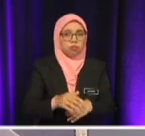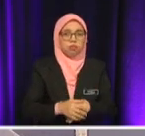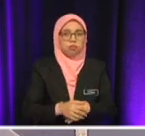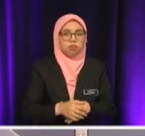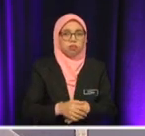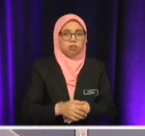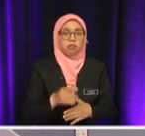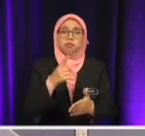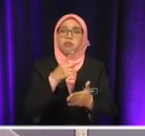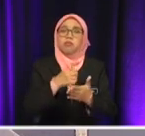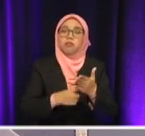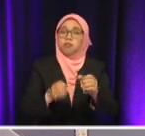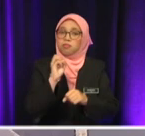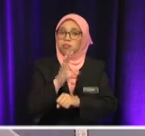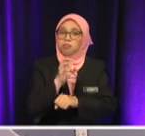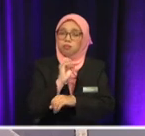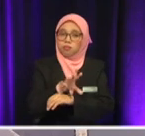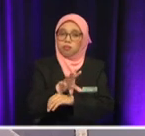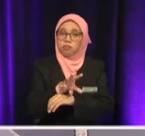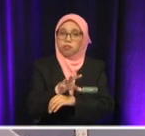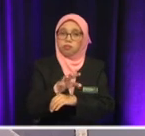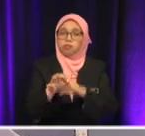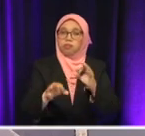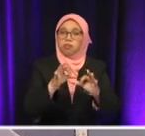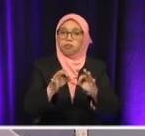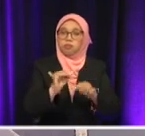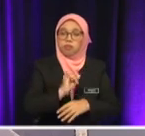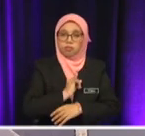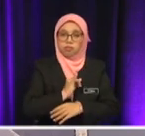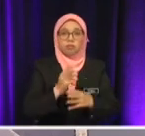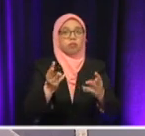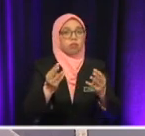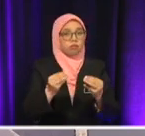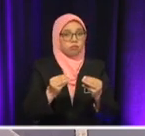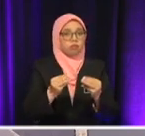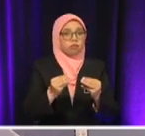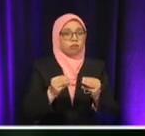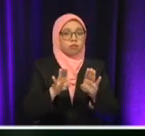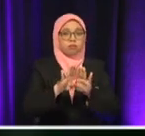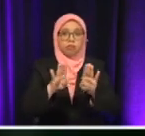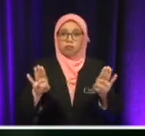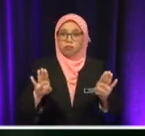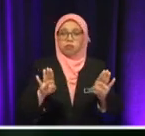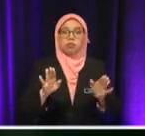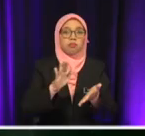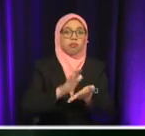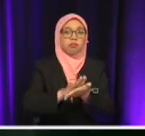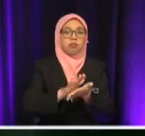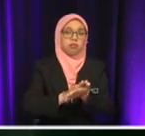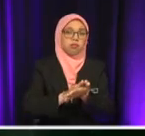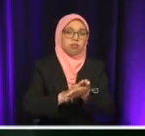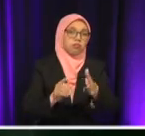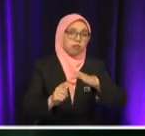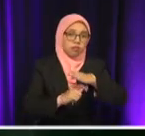apakah antara nasihat yang Cikgu nak beri kepada saya agar semua prosesnya berjalan dengan lancar, Cikgu? Okey, bagus Syafika.